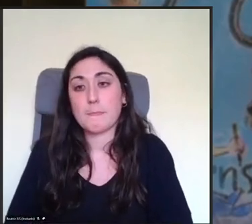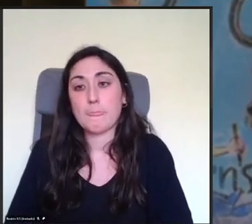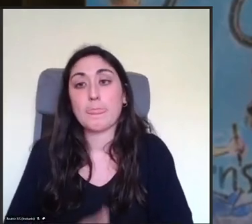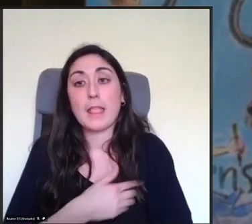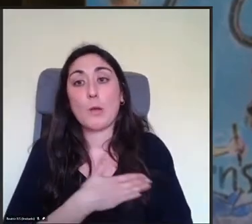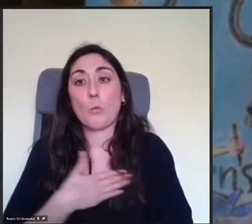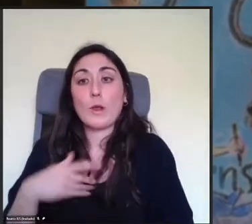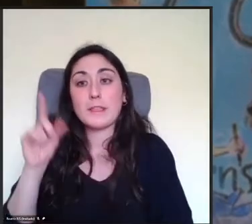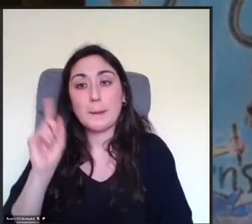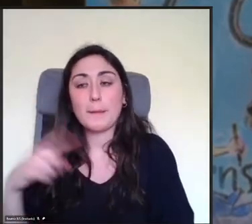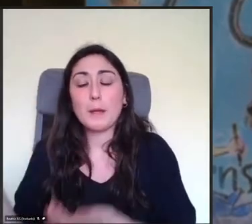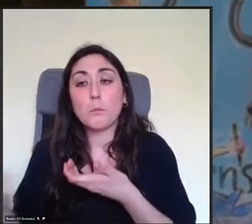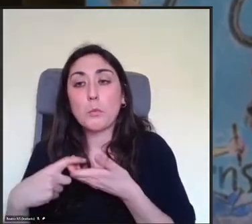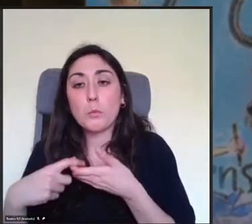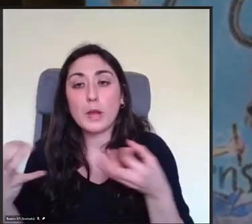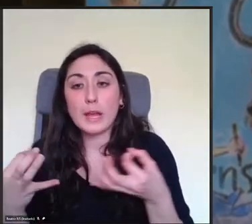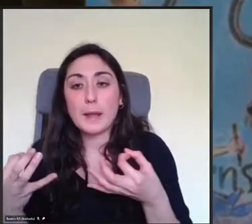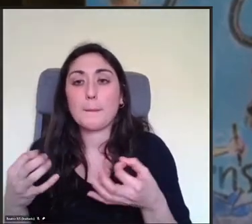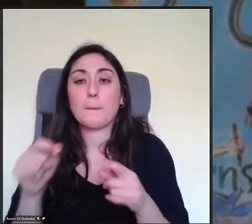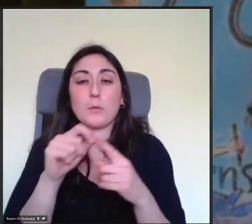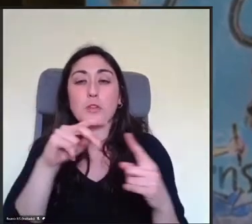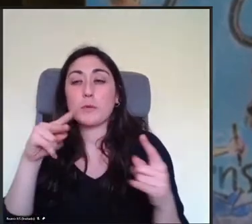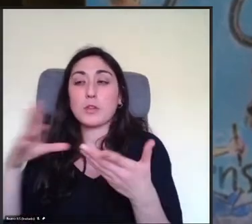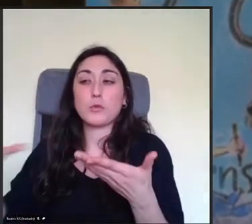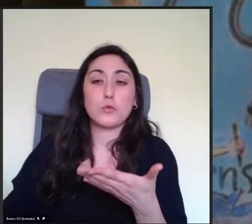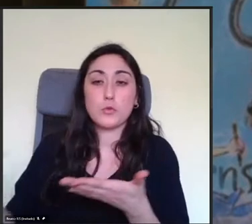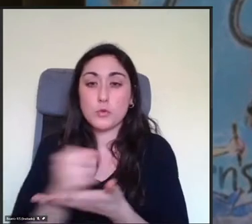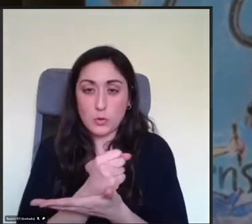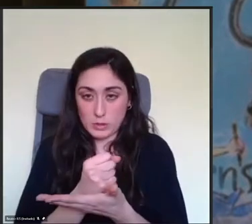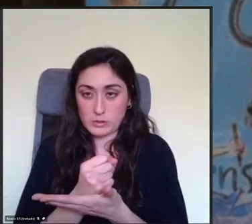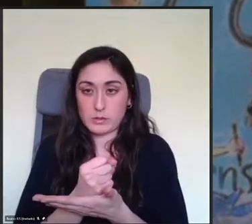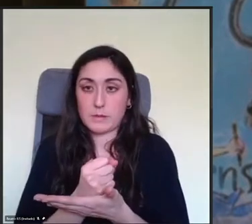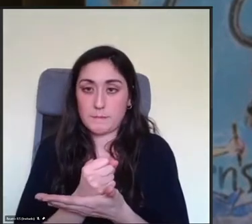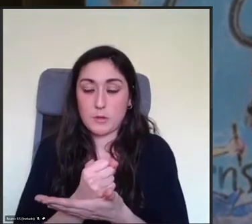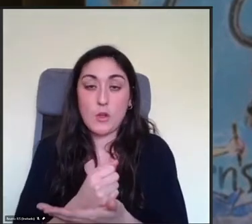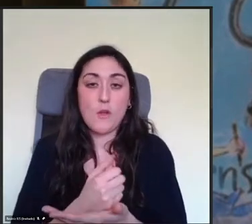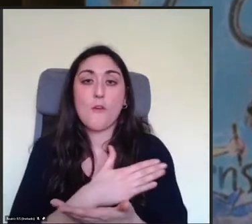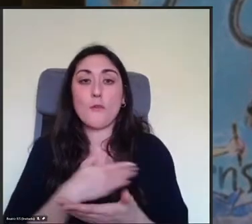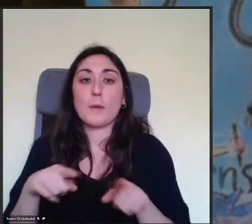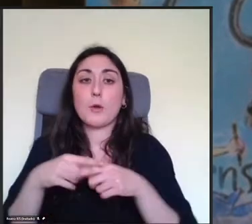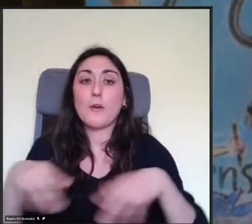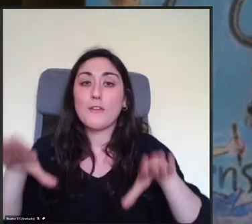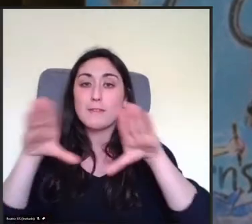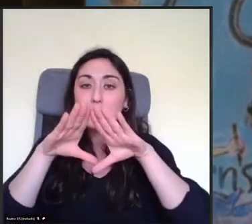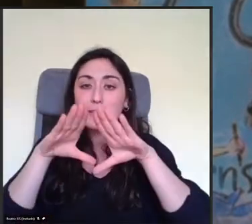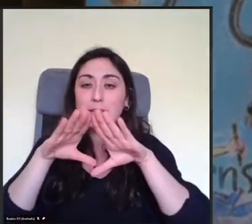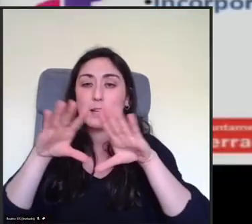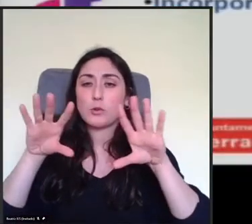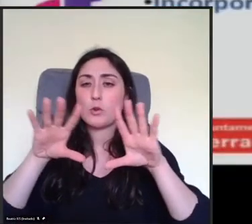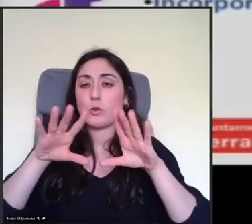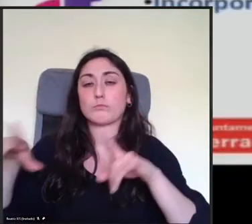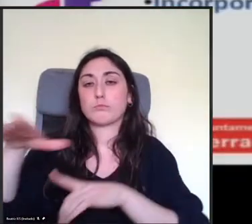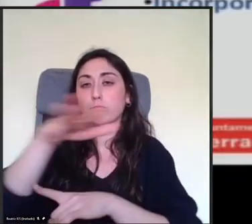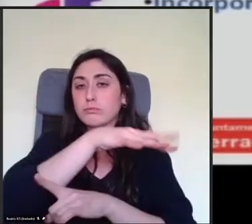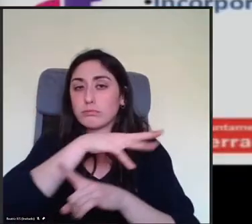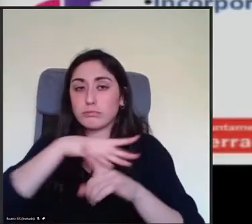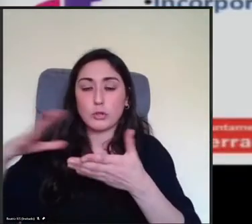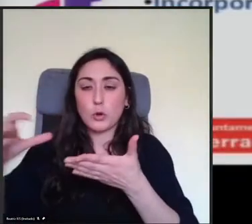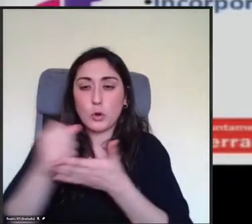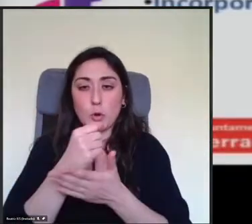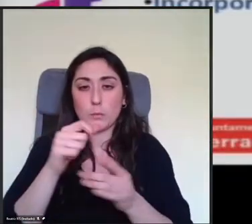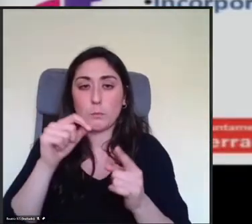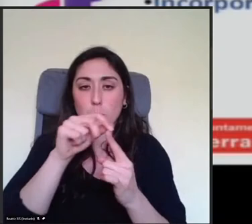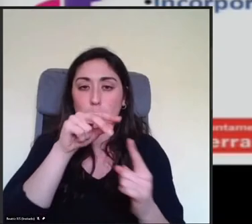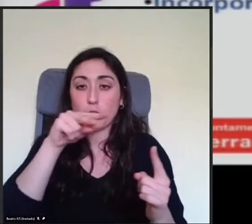incorporar totes les perspectives. Volem considerar el feminisme 360 graus. Tots els punts de vista són